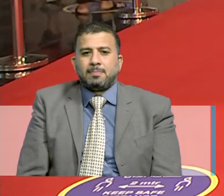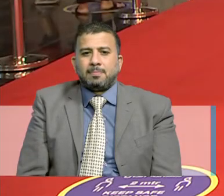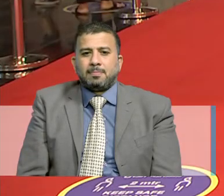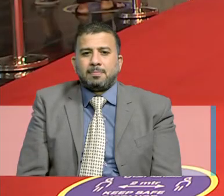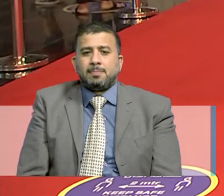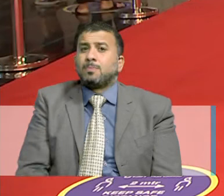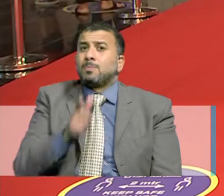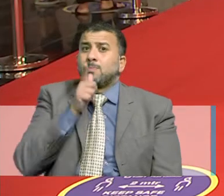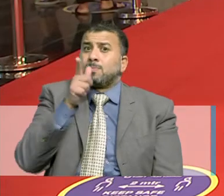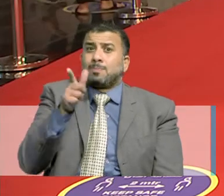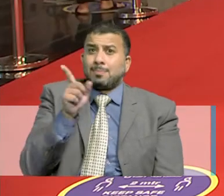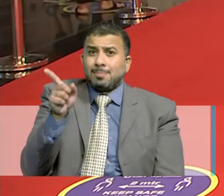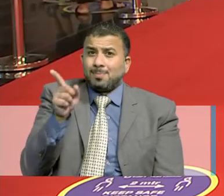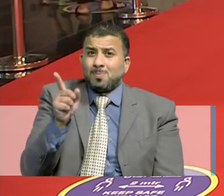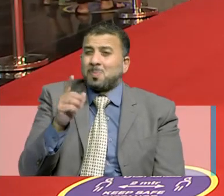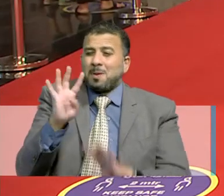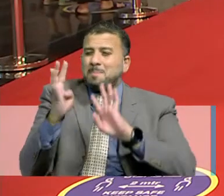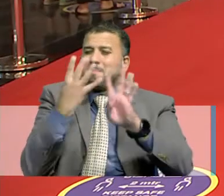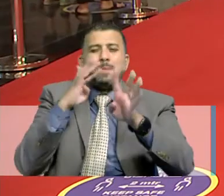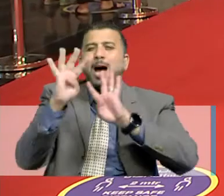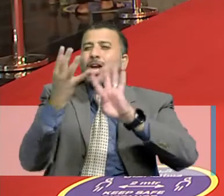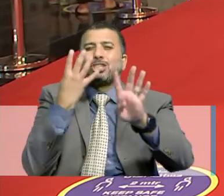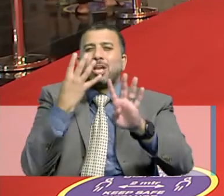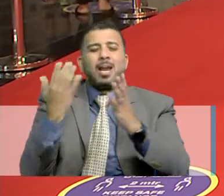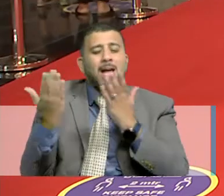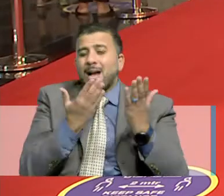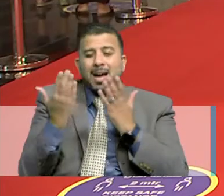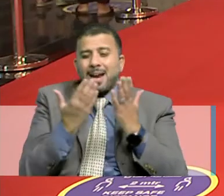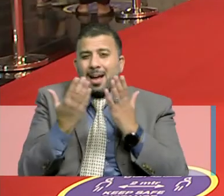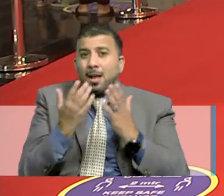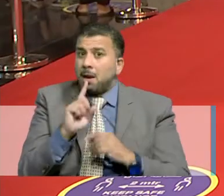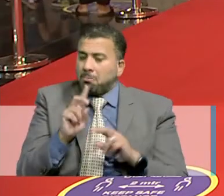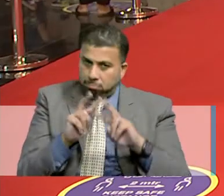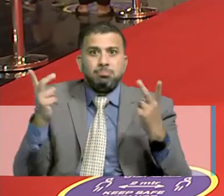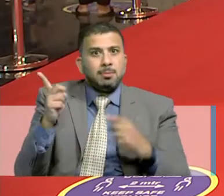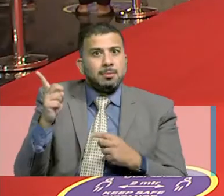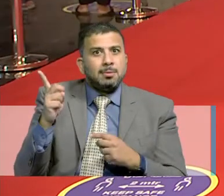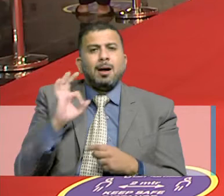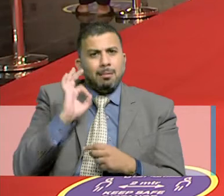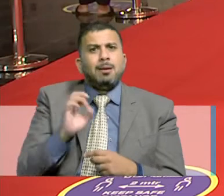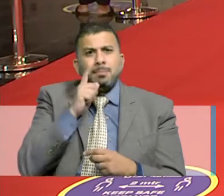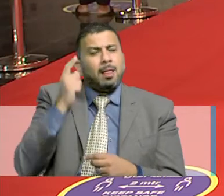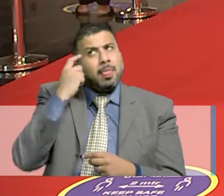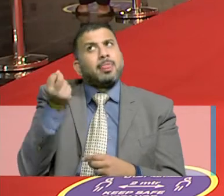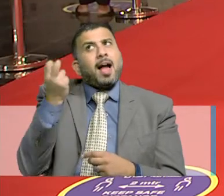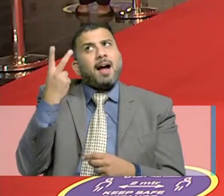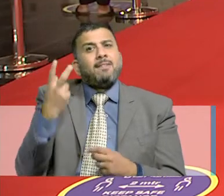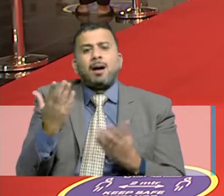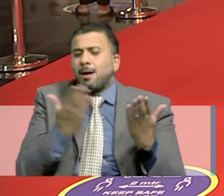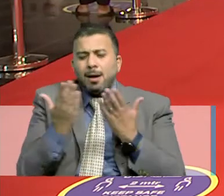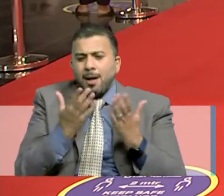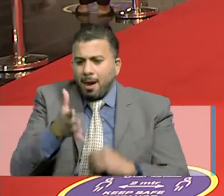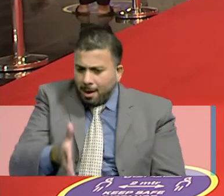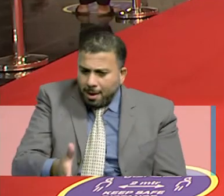قيل عنه أنه أكثر من مجرد مهرجان قرائي، وهو كذلك بالفعل، فهو يتجاوز غرس ثقافة القراءة في